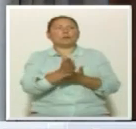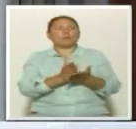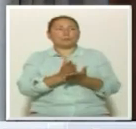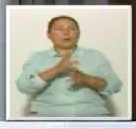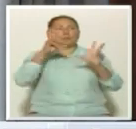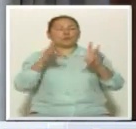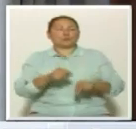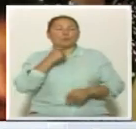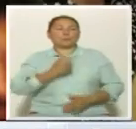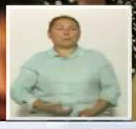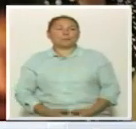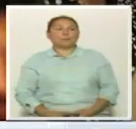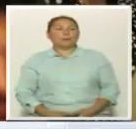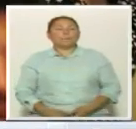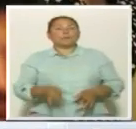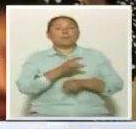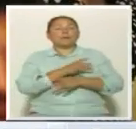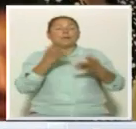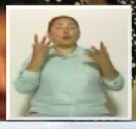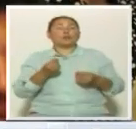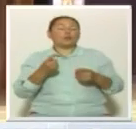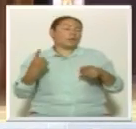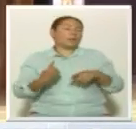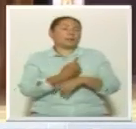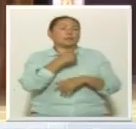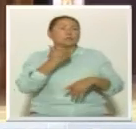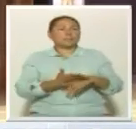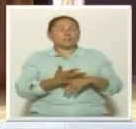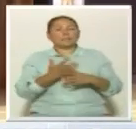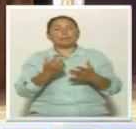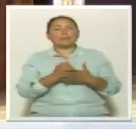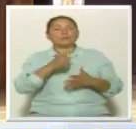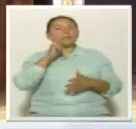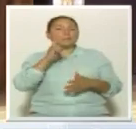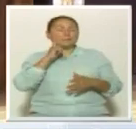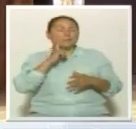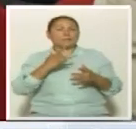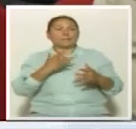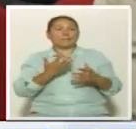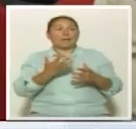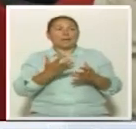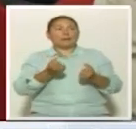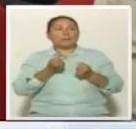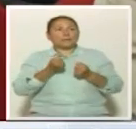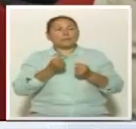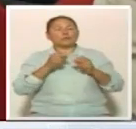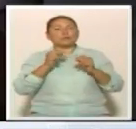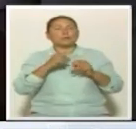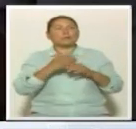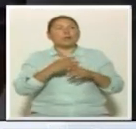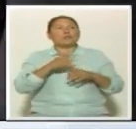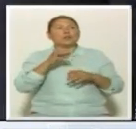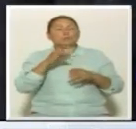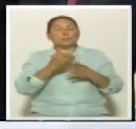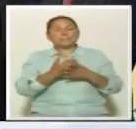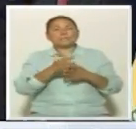етемін. Мереке күні алғаш рет мемлекеттік қызметші атанған жастар салтанатты түрде ант қабылдады. Абыройлы міндеттің жауапкершілігін